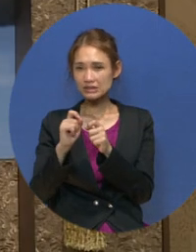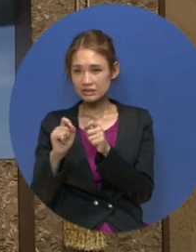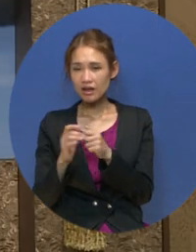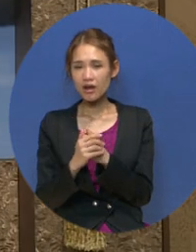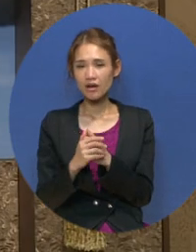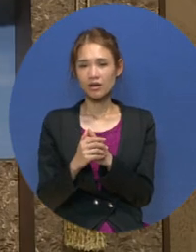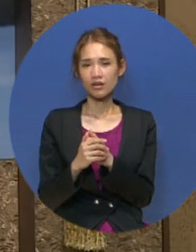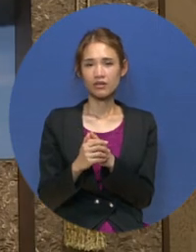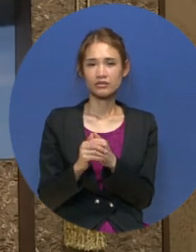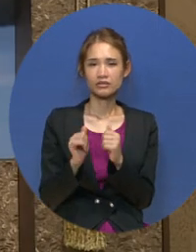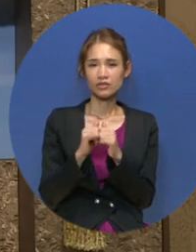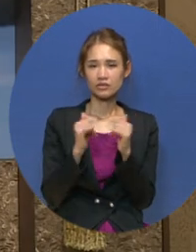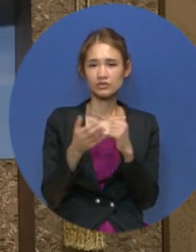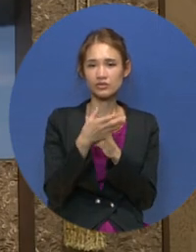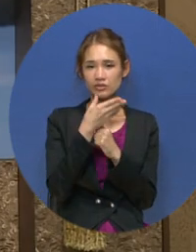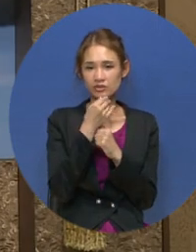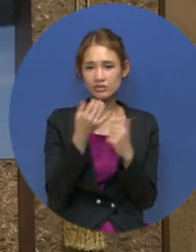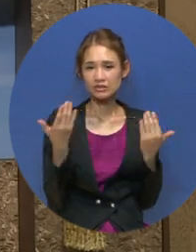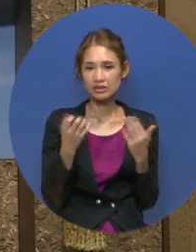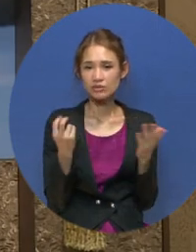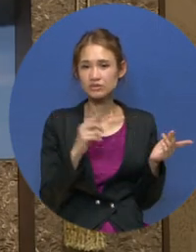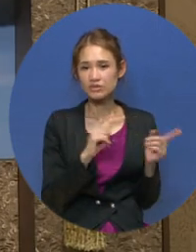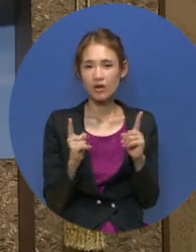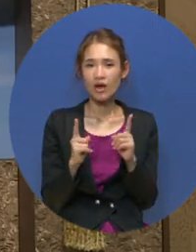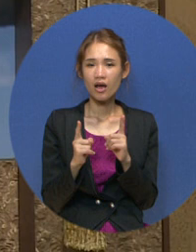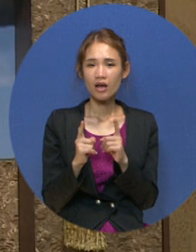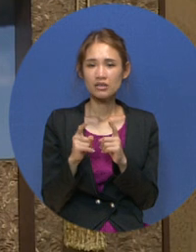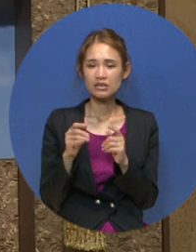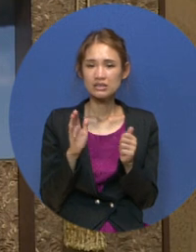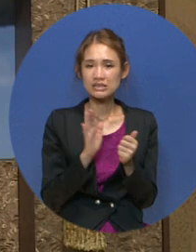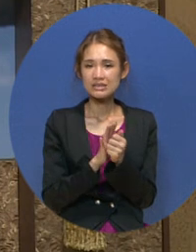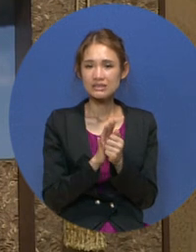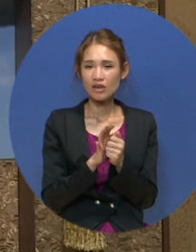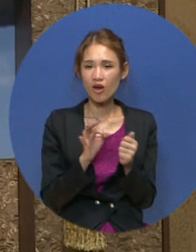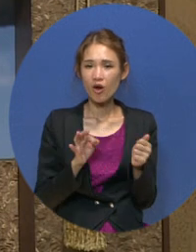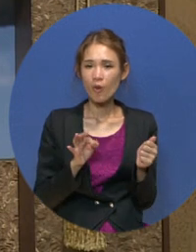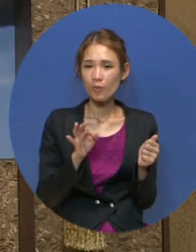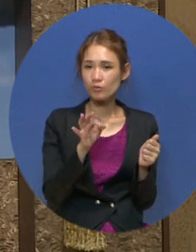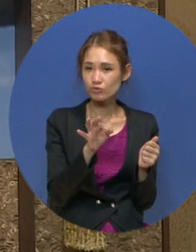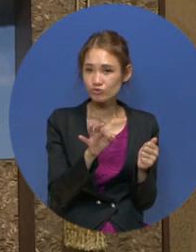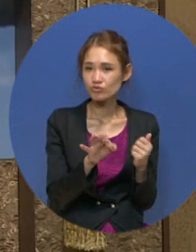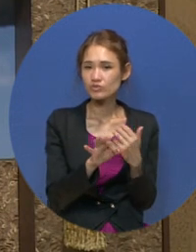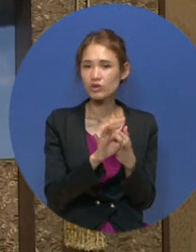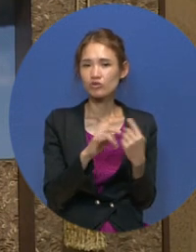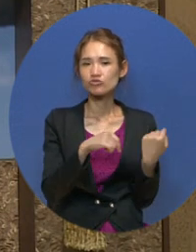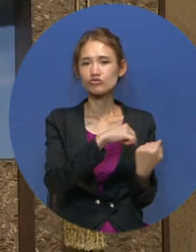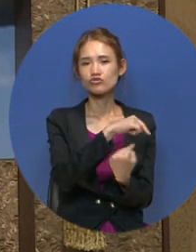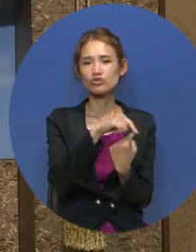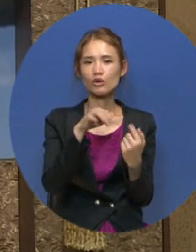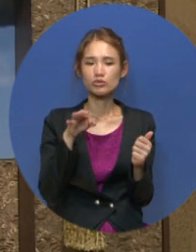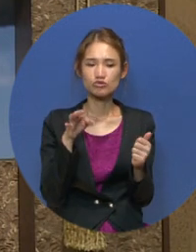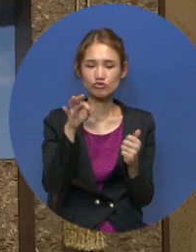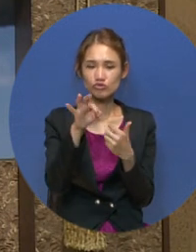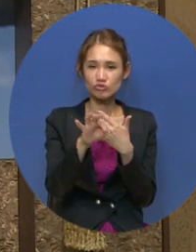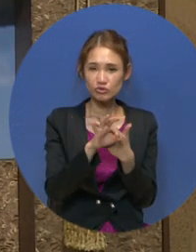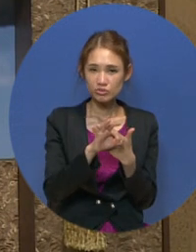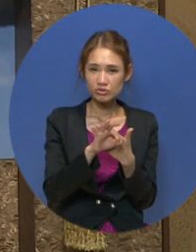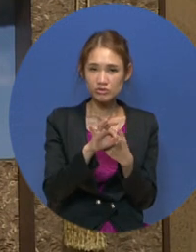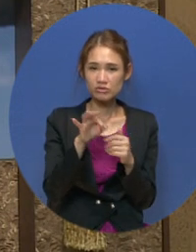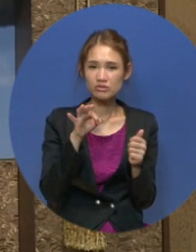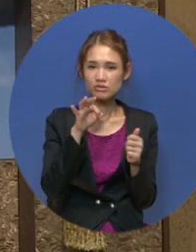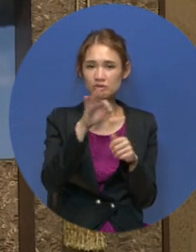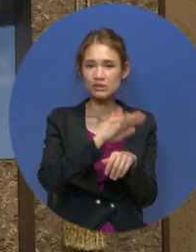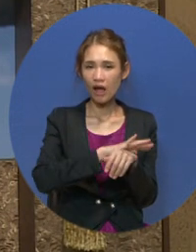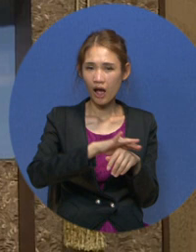지자체가 사회복지사나 직업재활사에게 인건비를 주면 사실은 이제 또 운영비를 주면 그 비용을 잘 사용하면